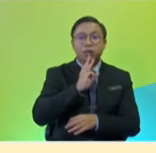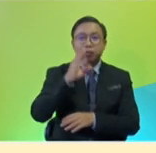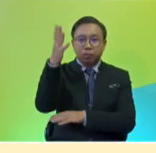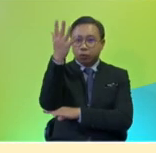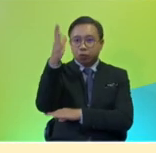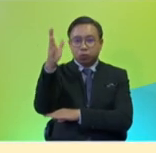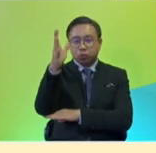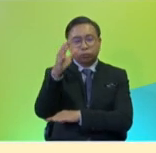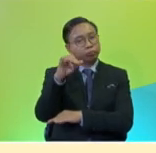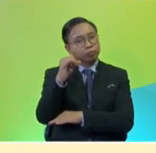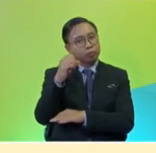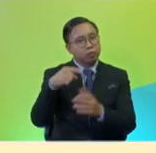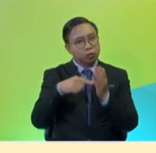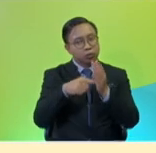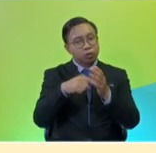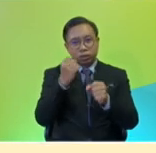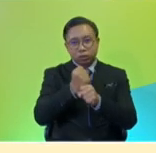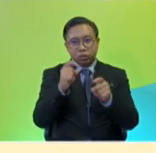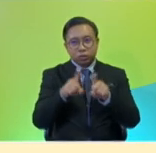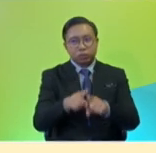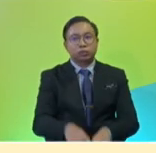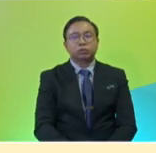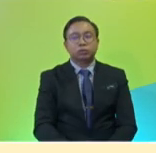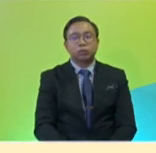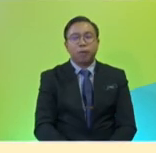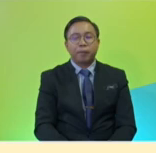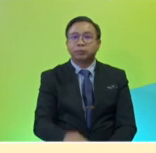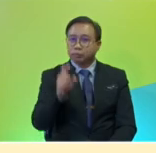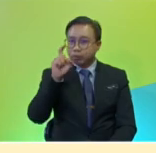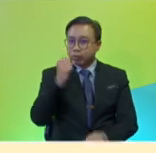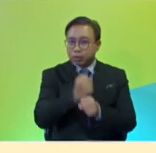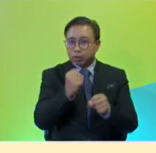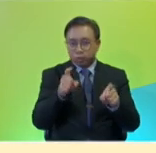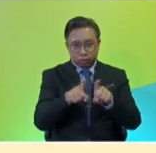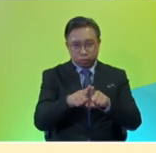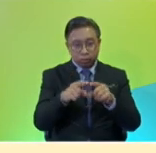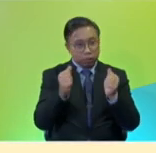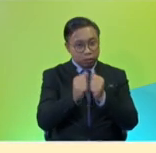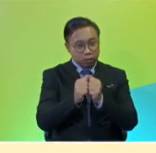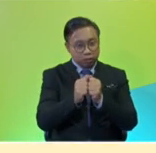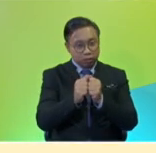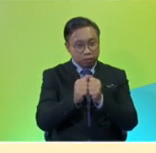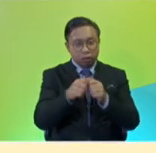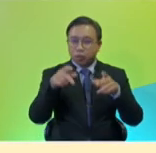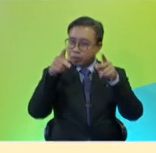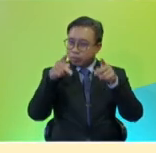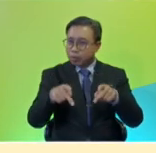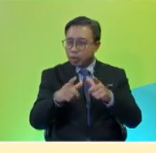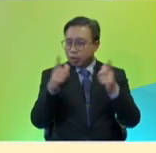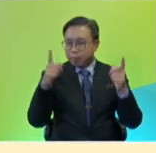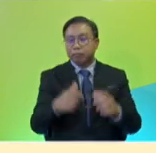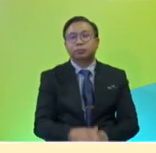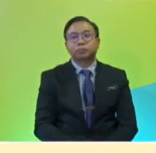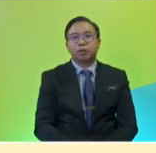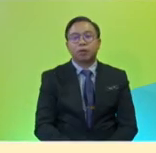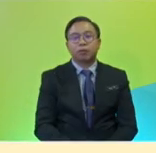untuk menunjukkan nilai kerjasama. Kita kenalah bekerjasama dengan pihak yang lain. Okey, Sherwin, cuba baca